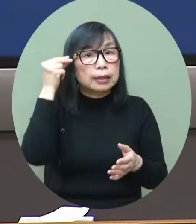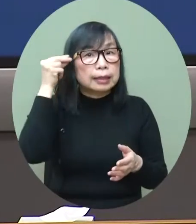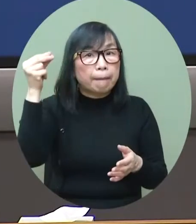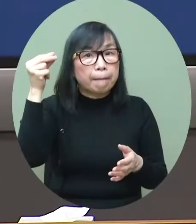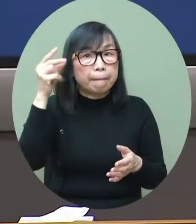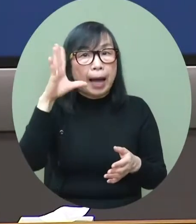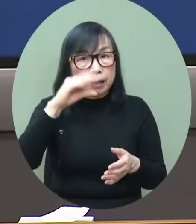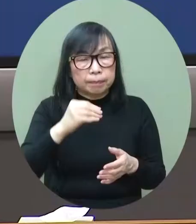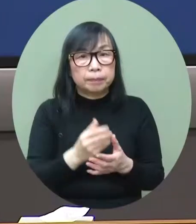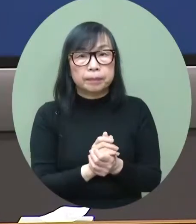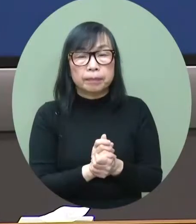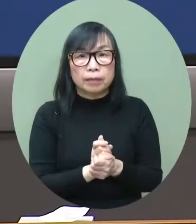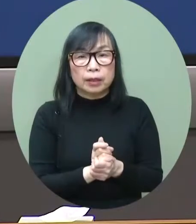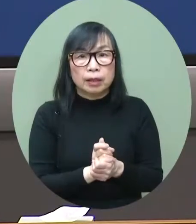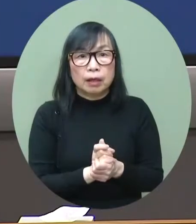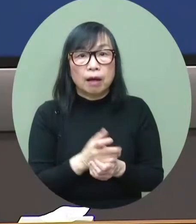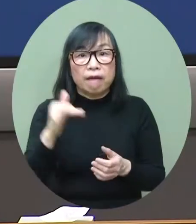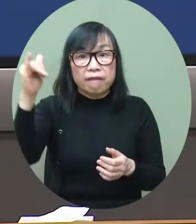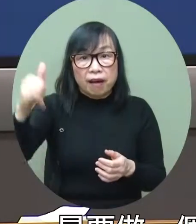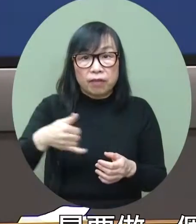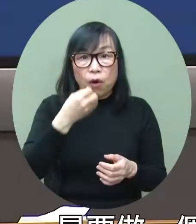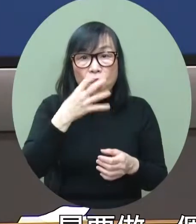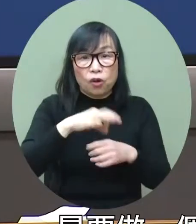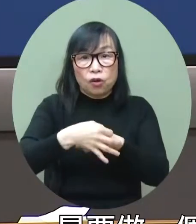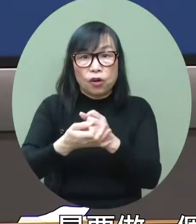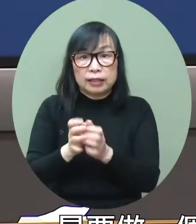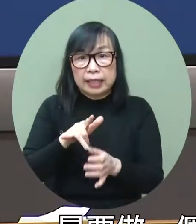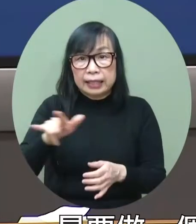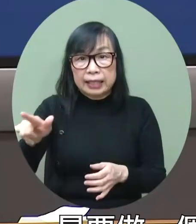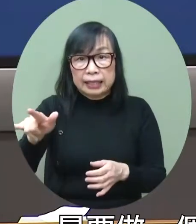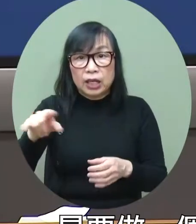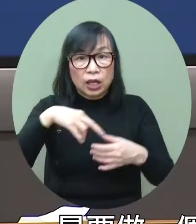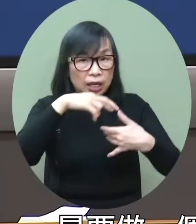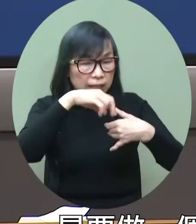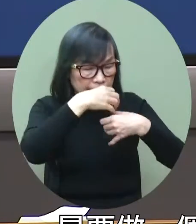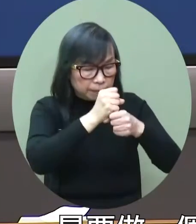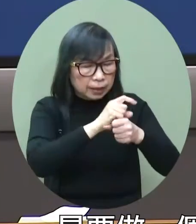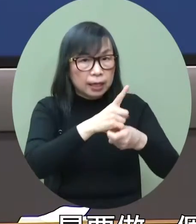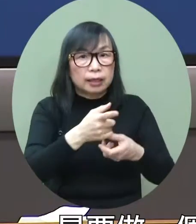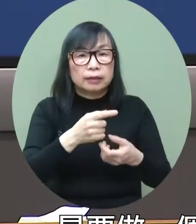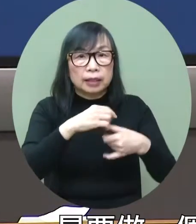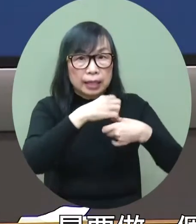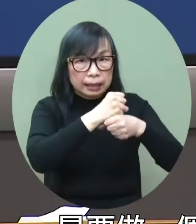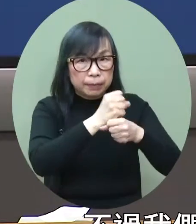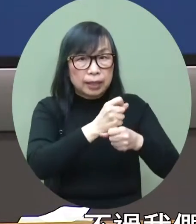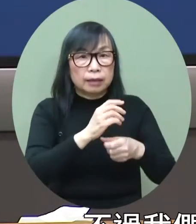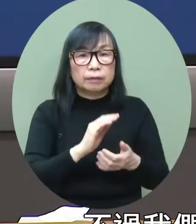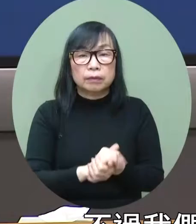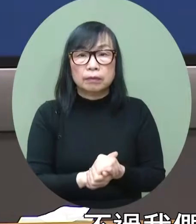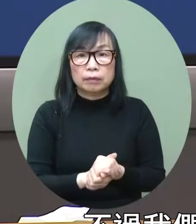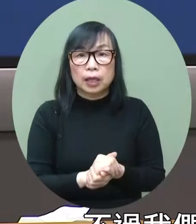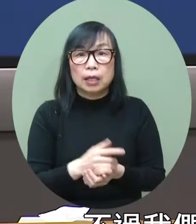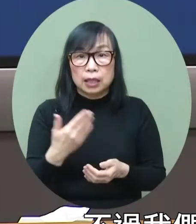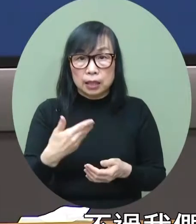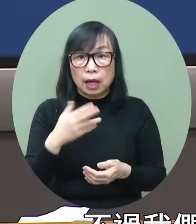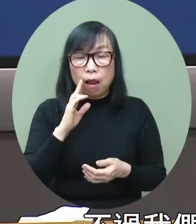啊。第三，佢喺翻到嚟香港國際機場咧係要做一個檢測代行，英文係 test and hold。不過我哋